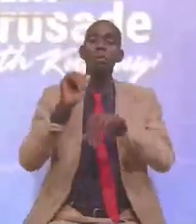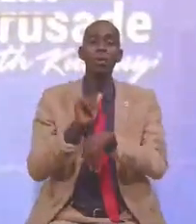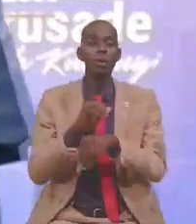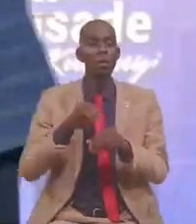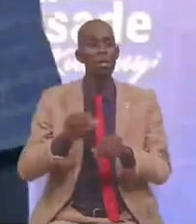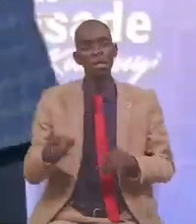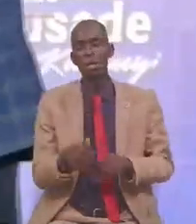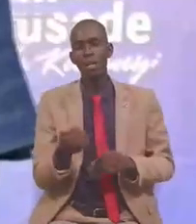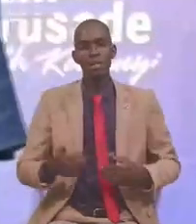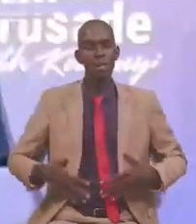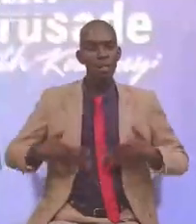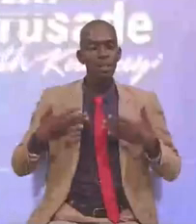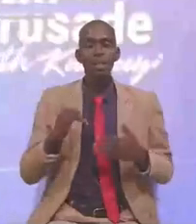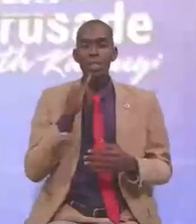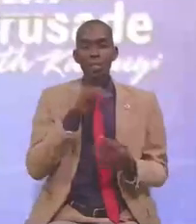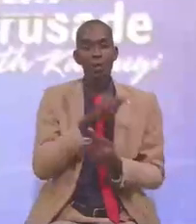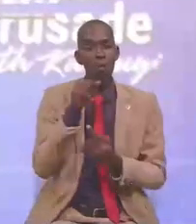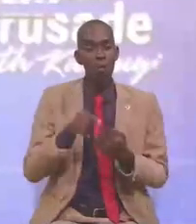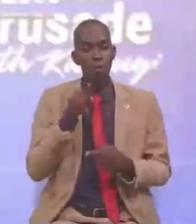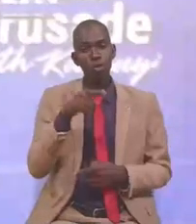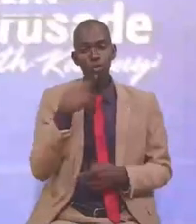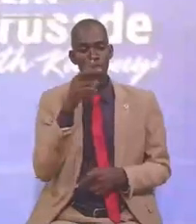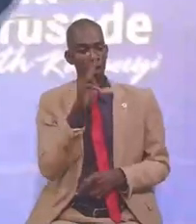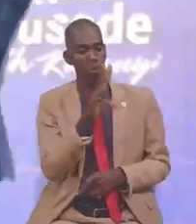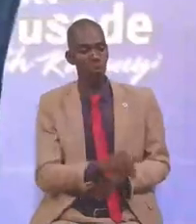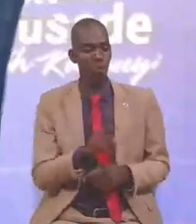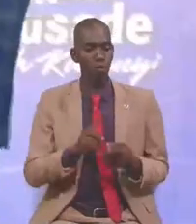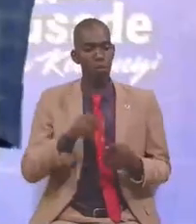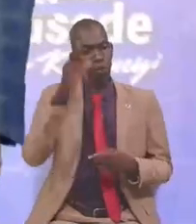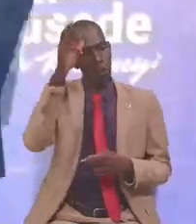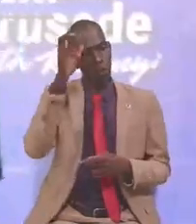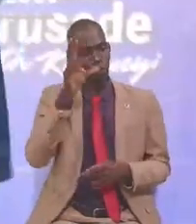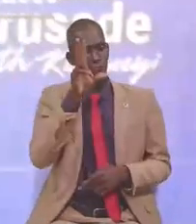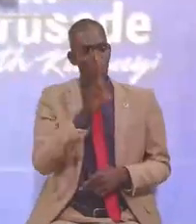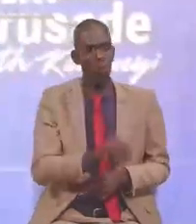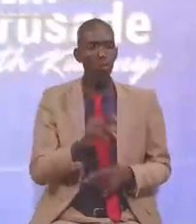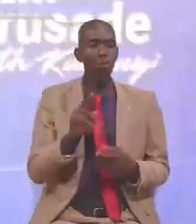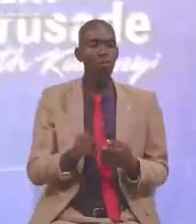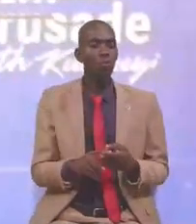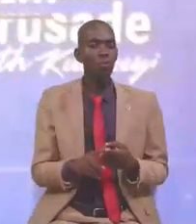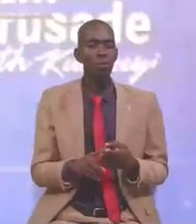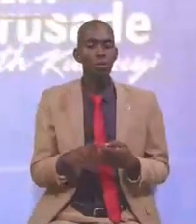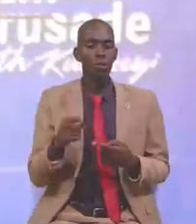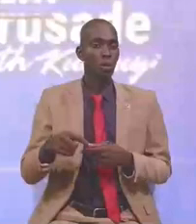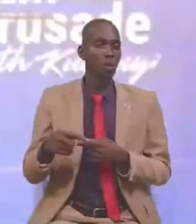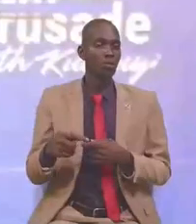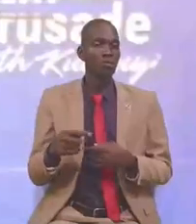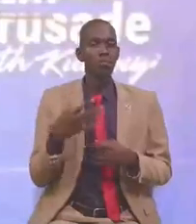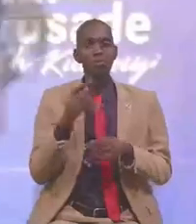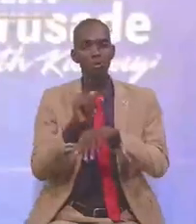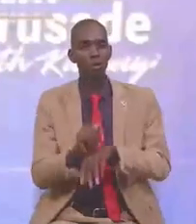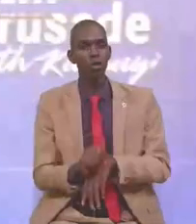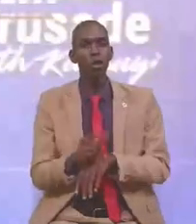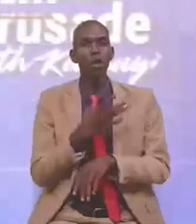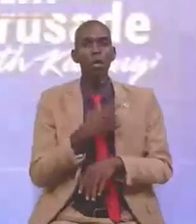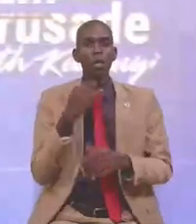vie, c'est lorsque vous dites non au diable, vous dites non à votre passé, vous dites non à votre